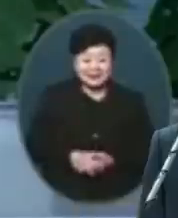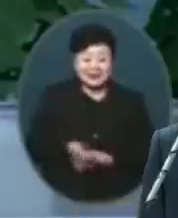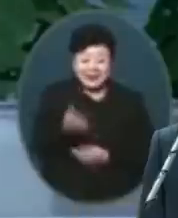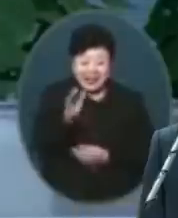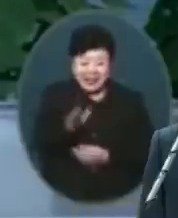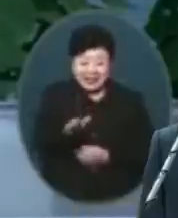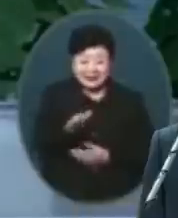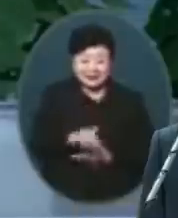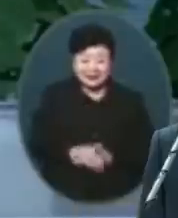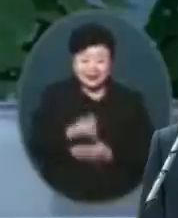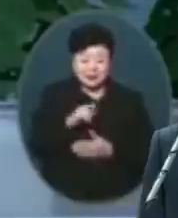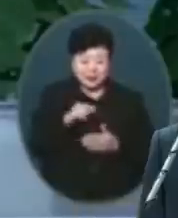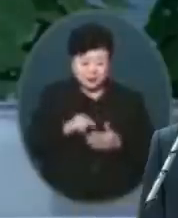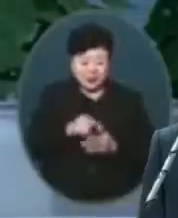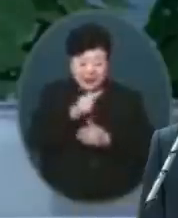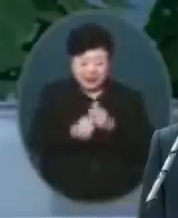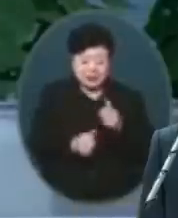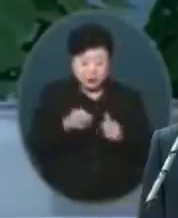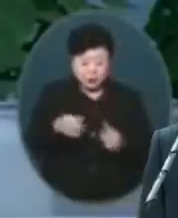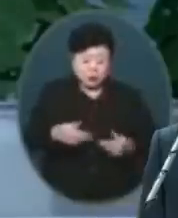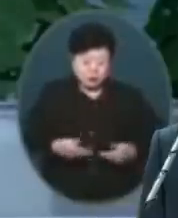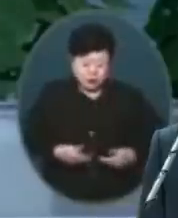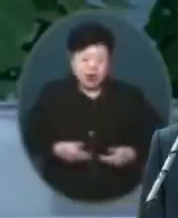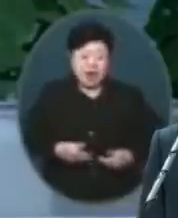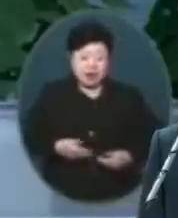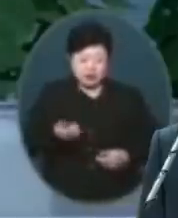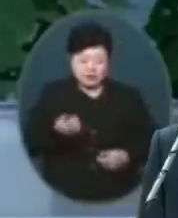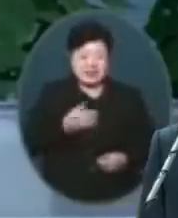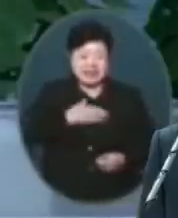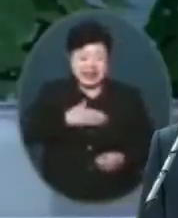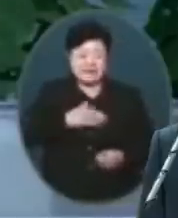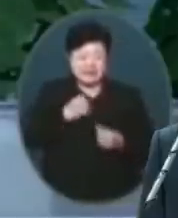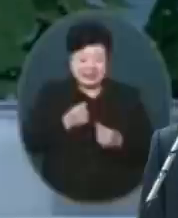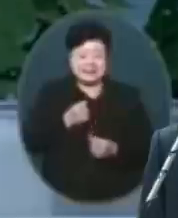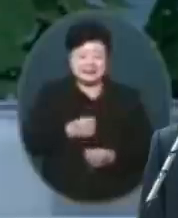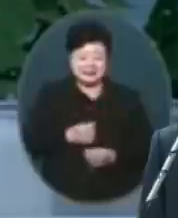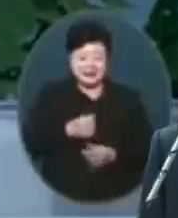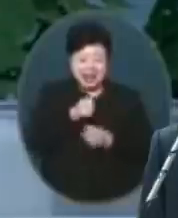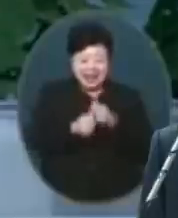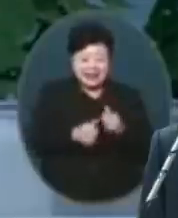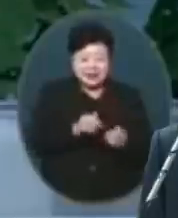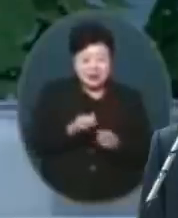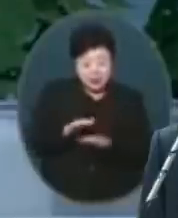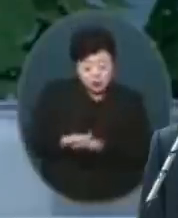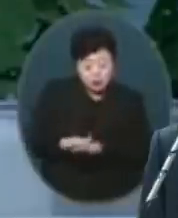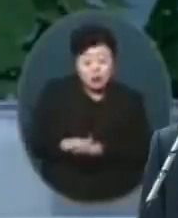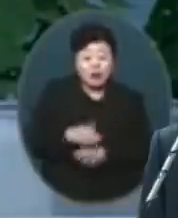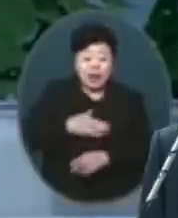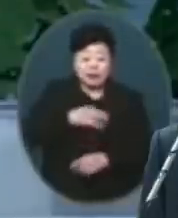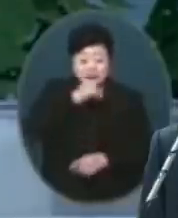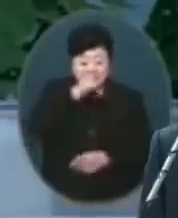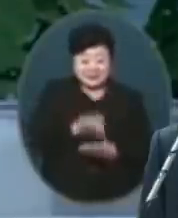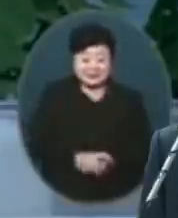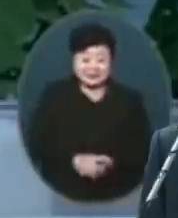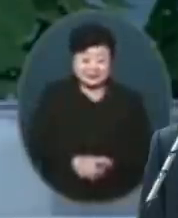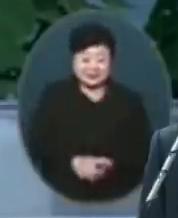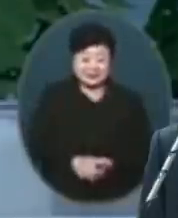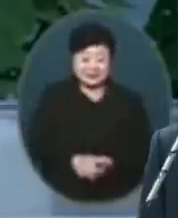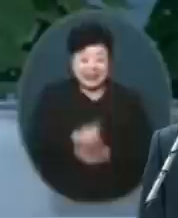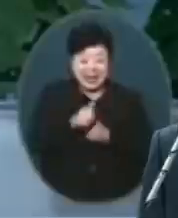그러나 마음속에 하나님이 이 돈이 필요할 줄 알고 계심으로 하나님이 예비해 놓으실 것이다.